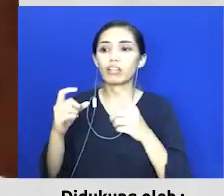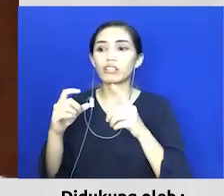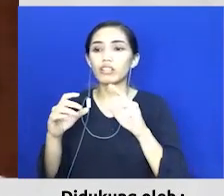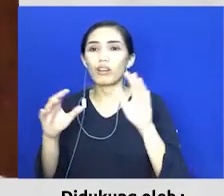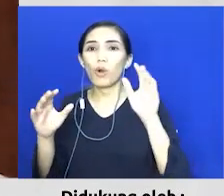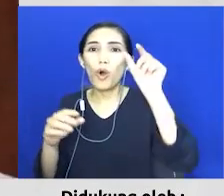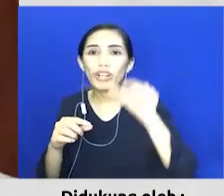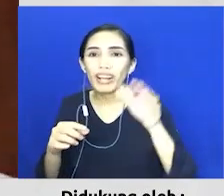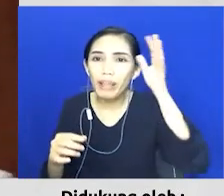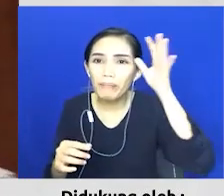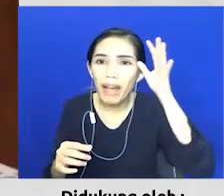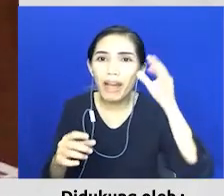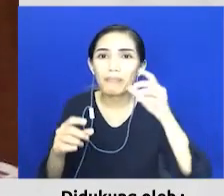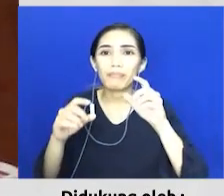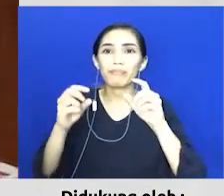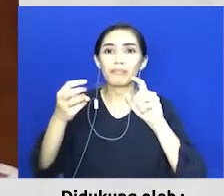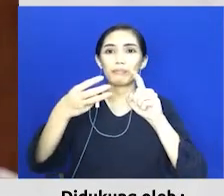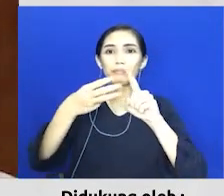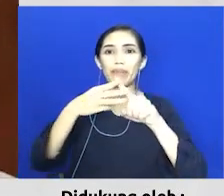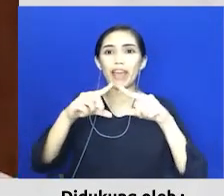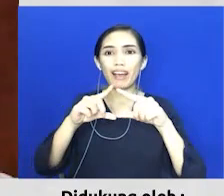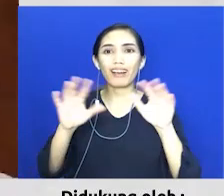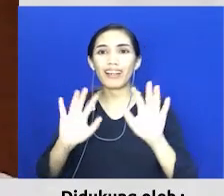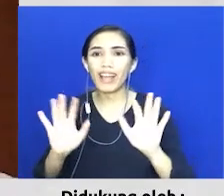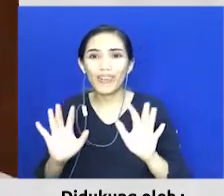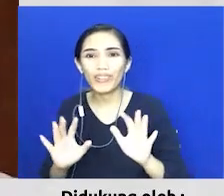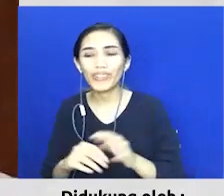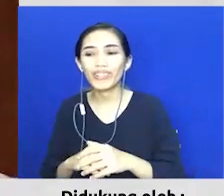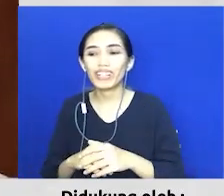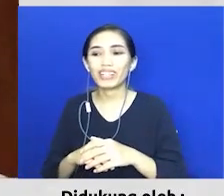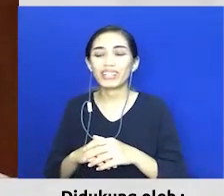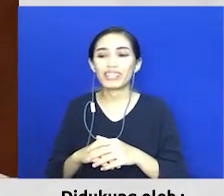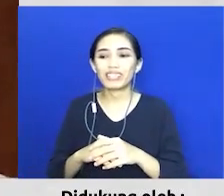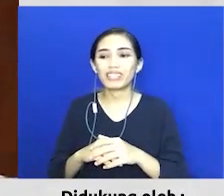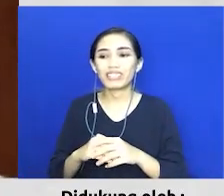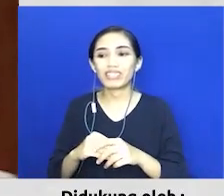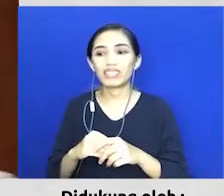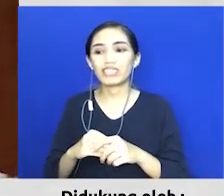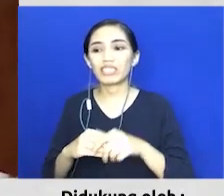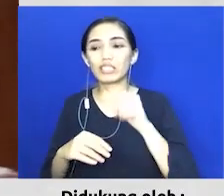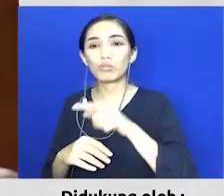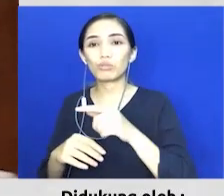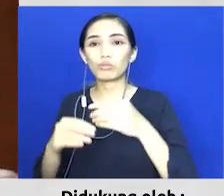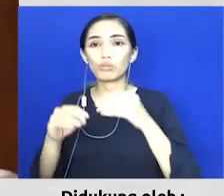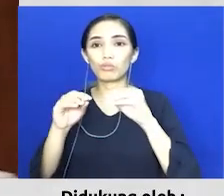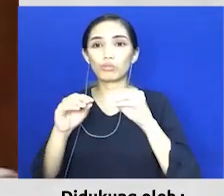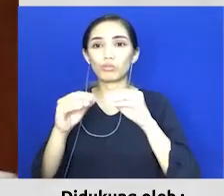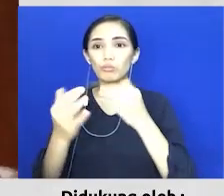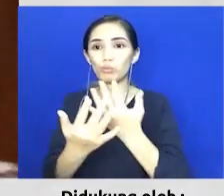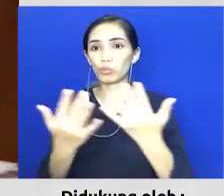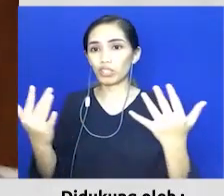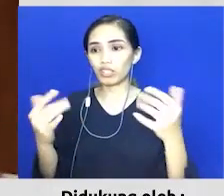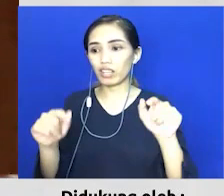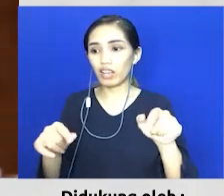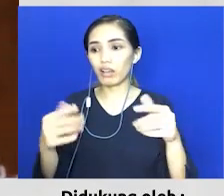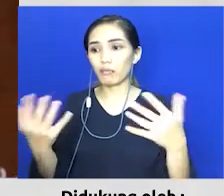sebagainya. Bertahun-tahun saya itu gratis. Saya tidak tahu Anda dulu murid saya itu waktu saya lagi gratis